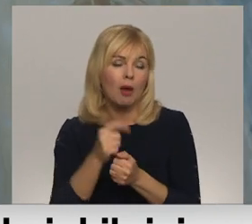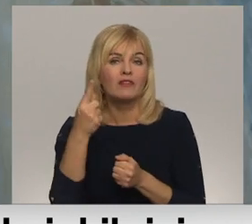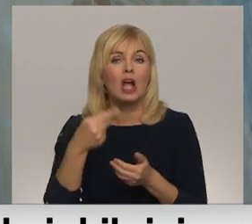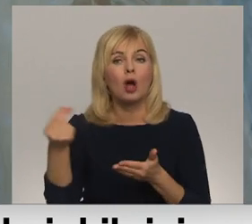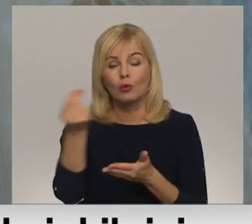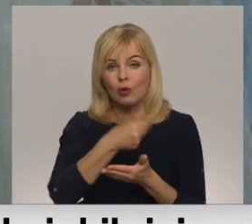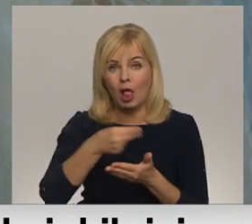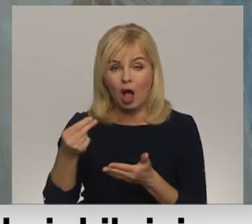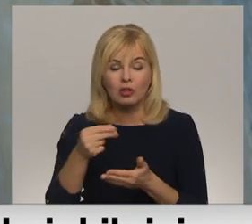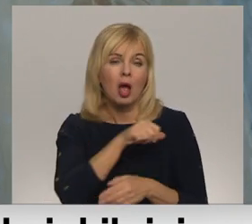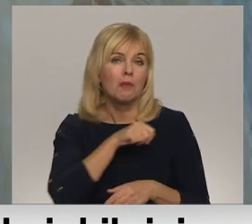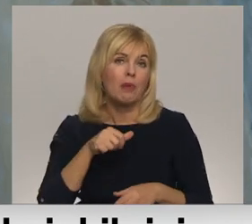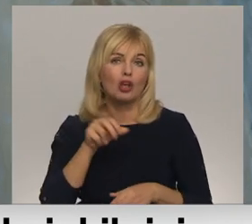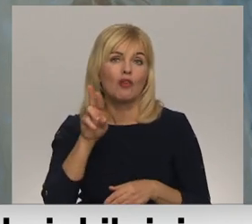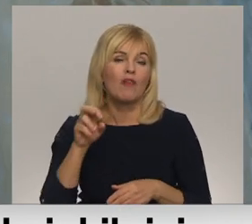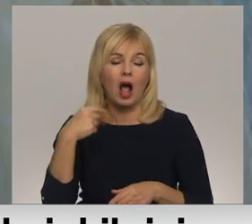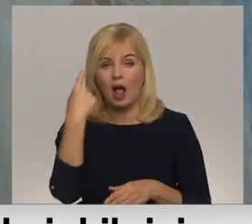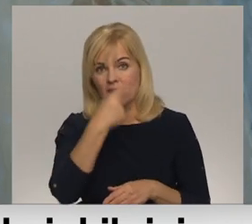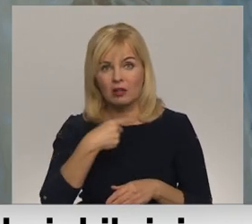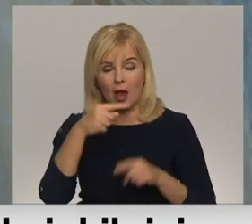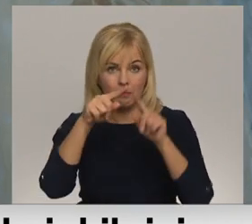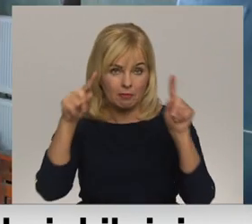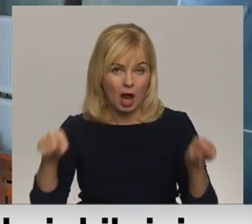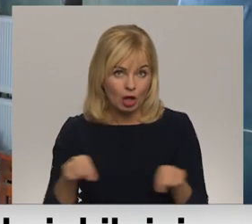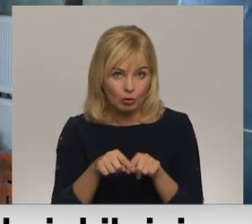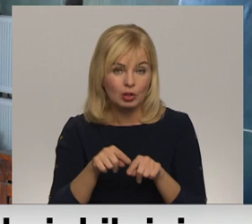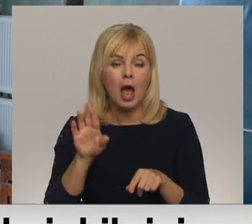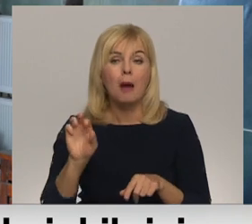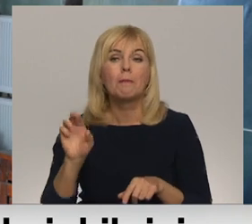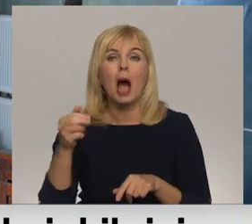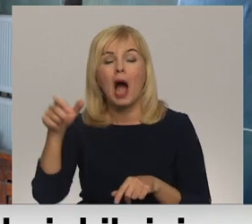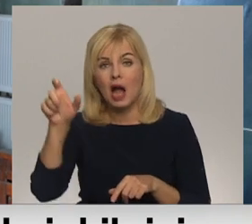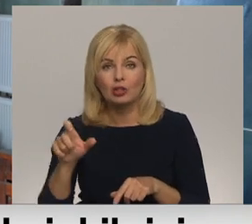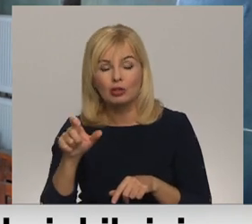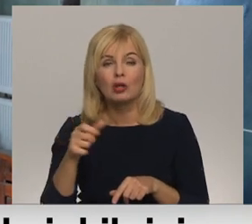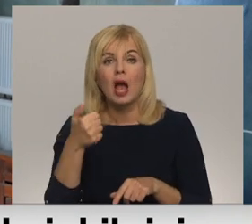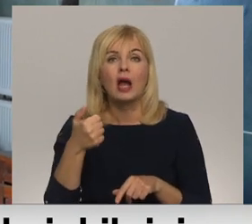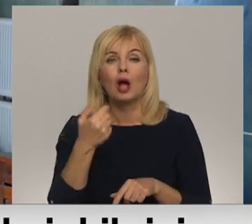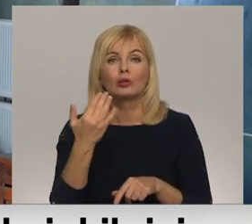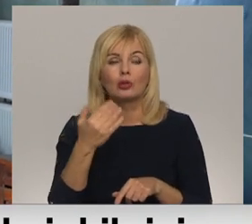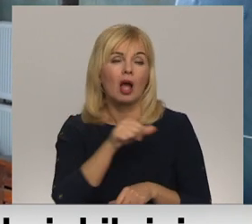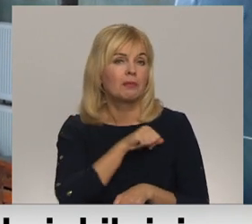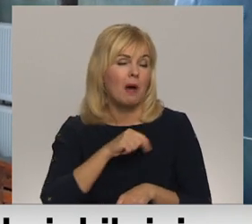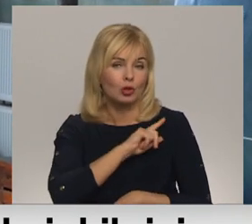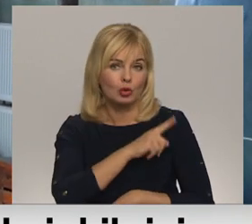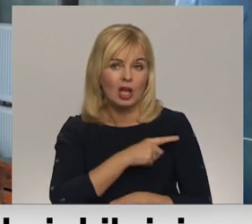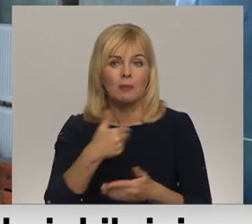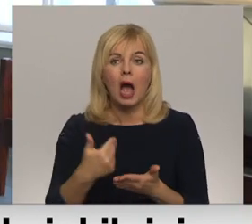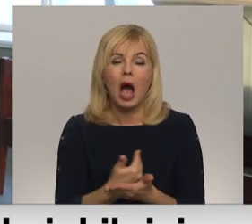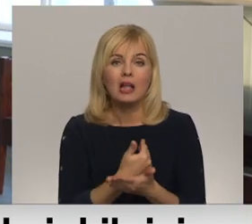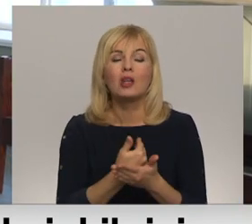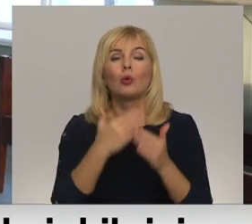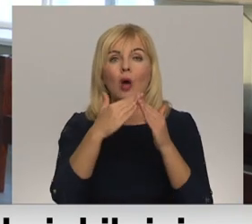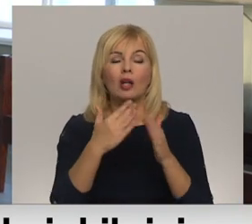glezna ar pašu Krišjānu Valdemāru un citi darbi. Igurds Baņķis atzīst, ka sava gadu skaita dēļ viņš viens nespētu ēku atjaunot,